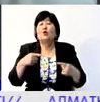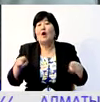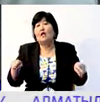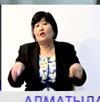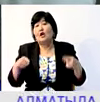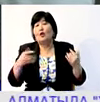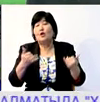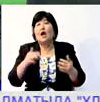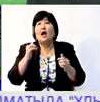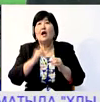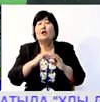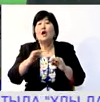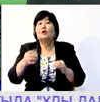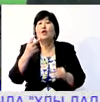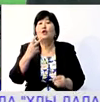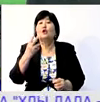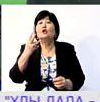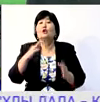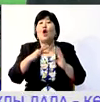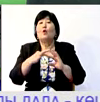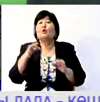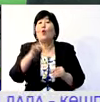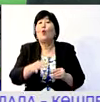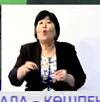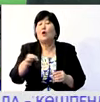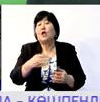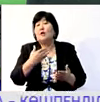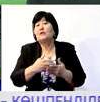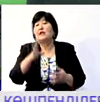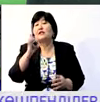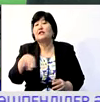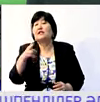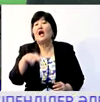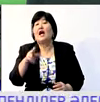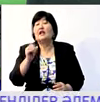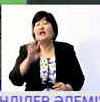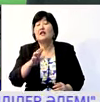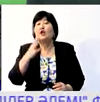Әр ауданның 2-3 ауылдық округтерінде, мысалы Сырдарияда